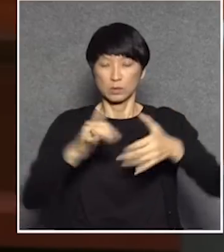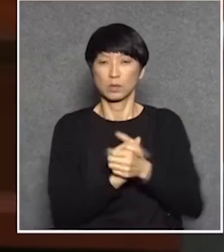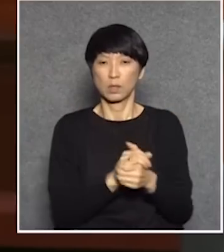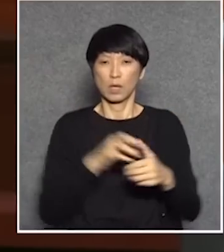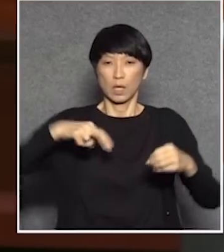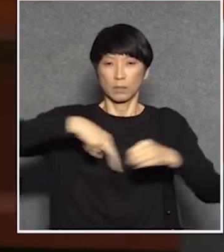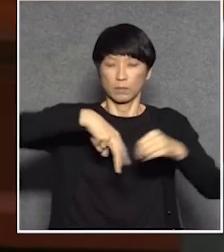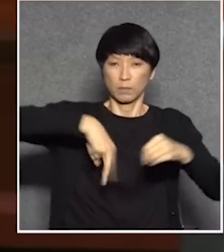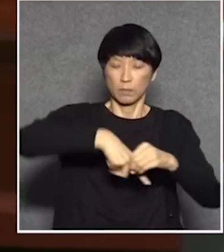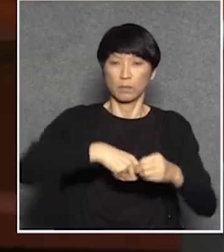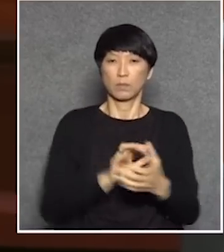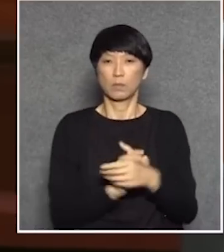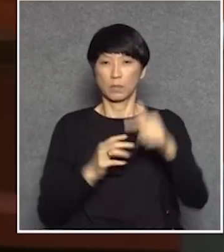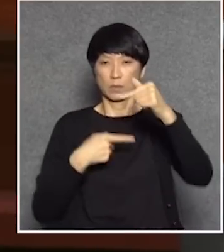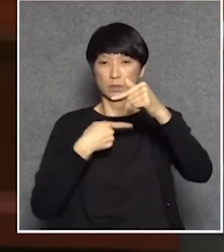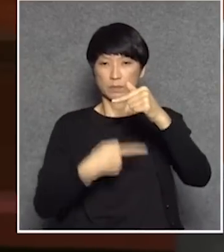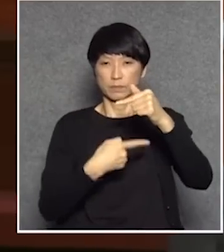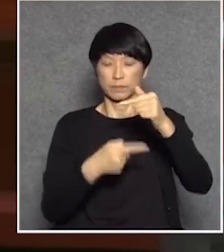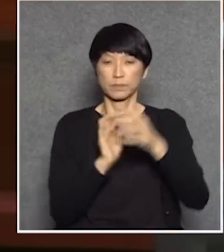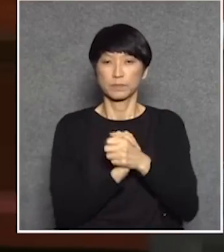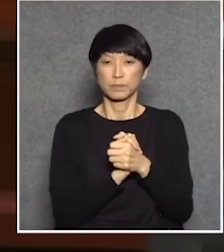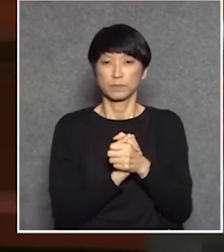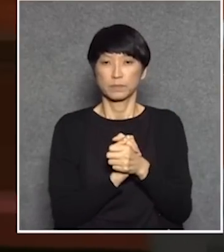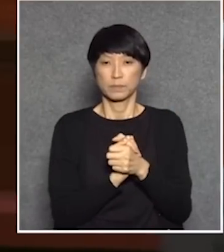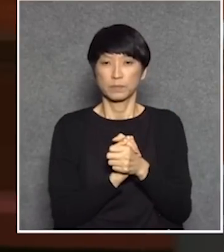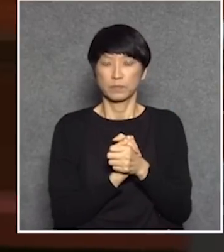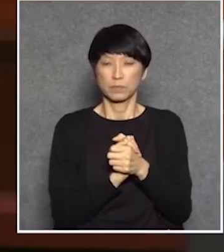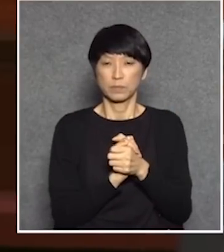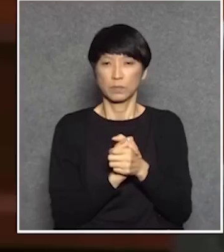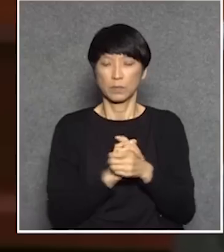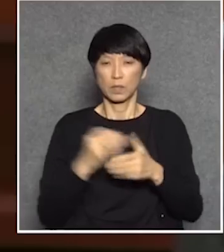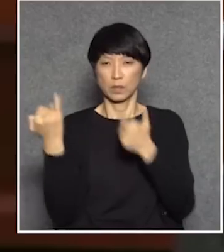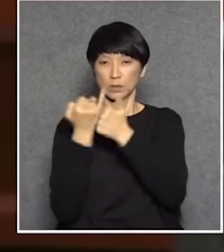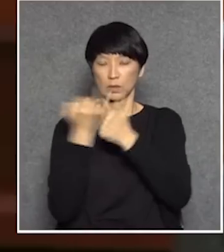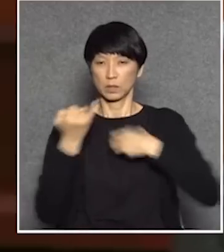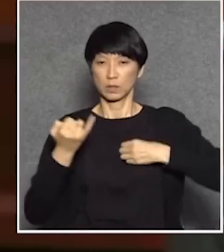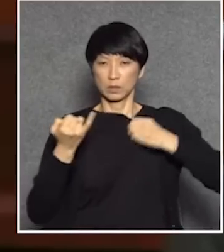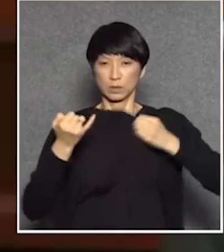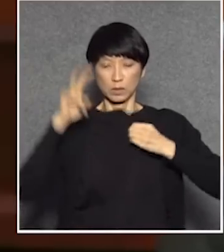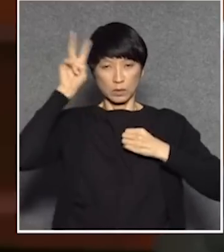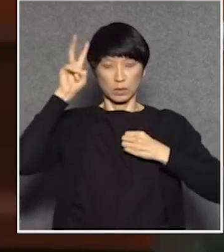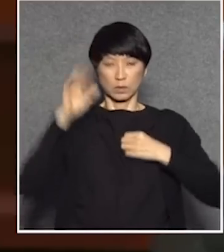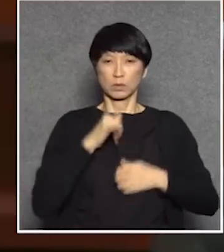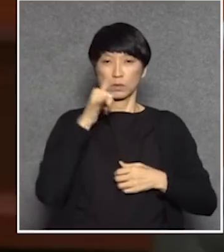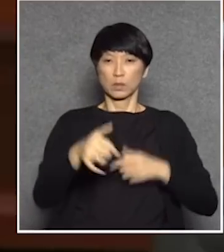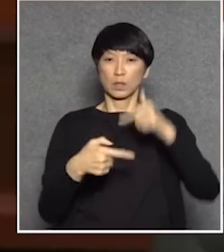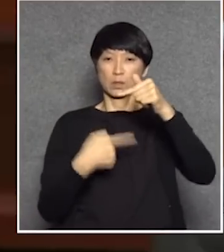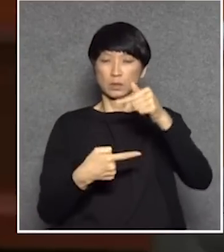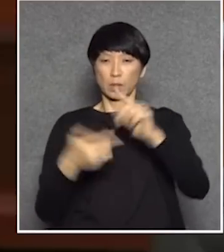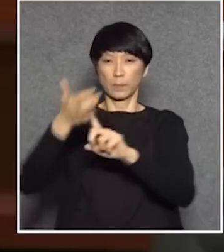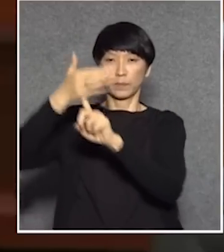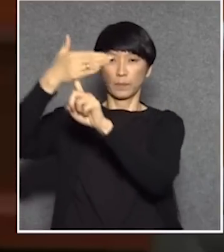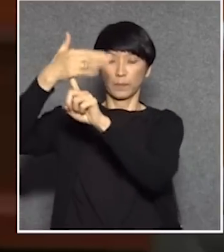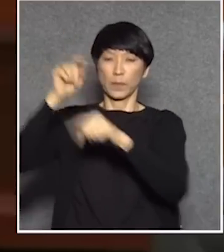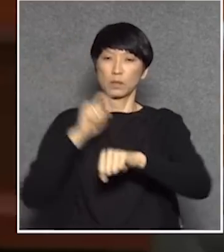咧，就喺10月1日，即係嗰啲學民思潮著件黑衫啊，出席呢個所謂11升旗禮啊，